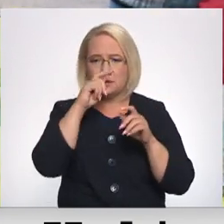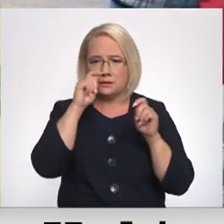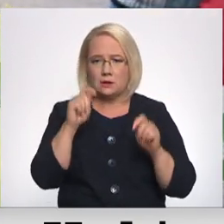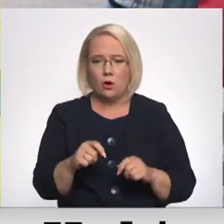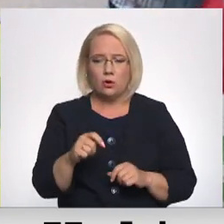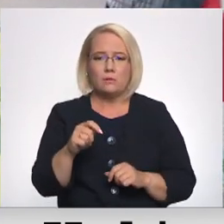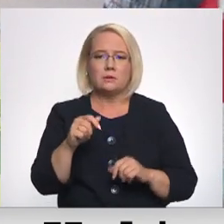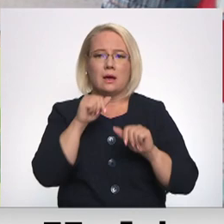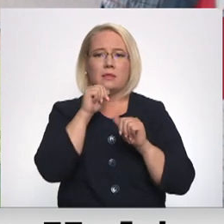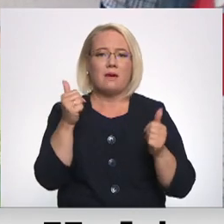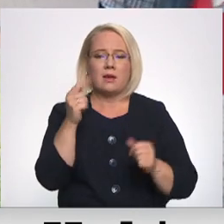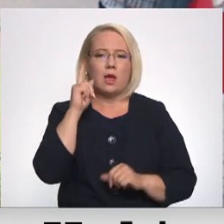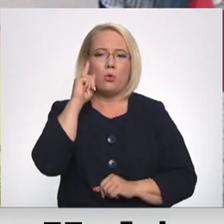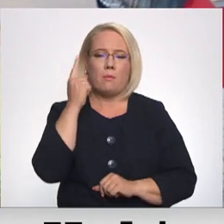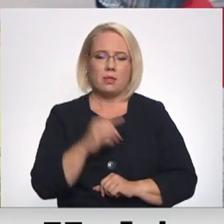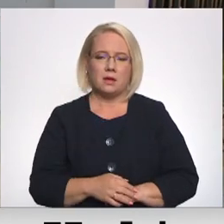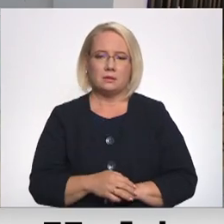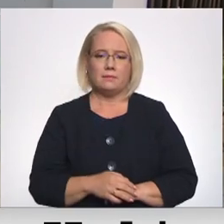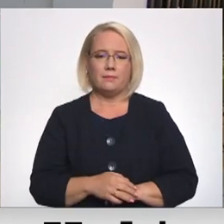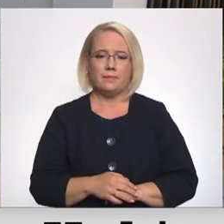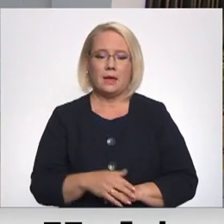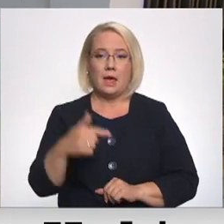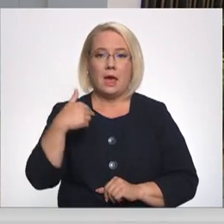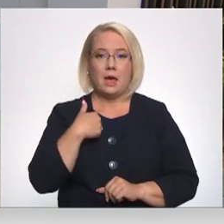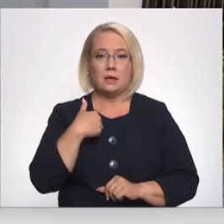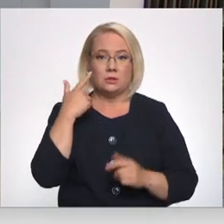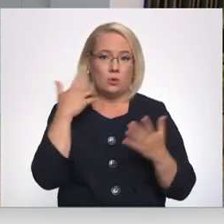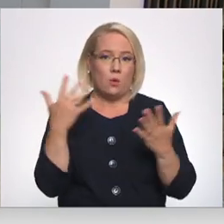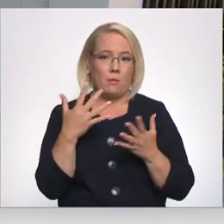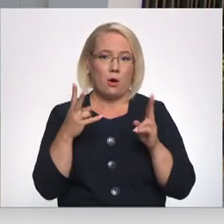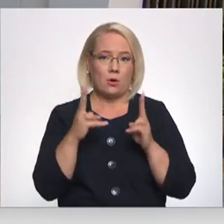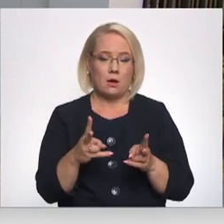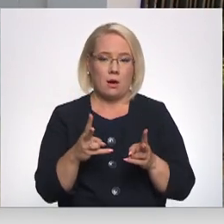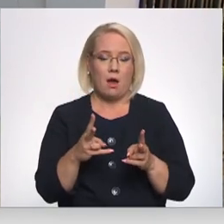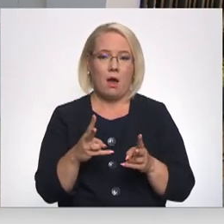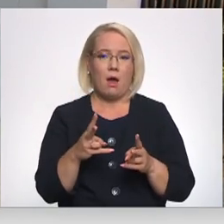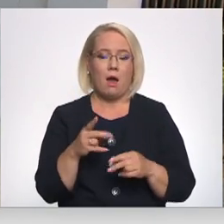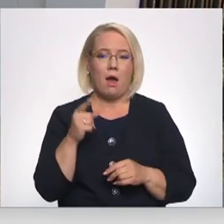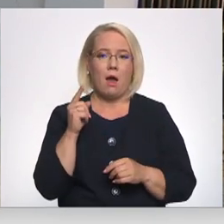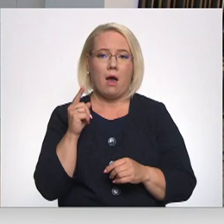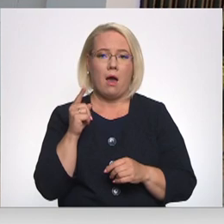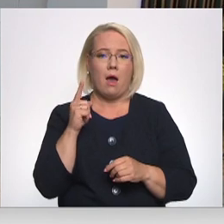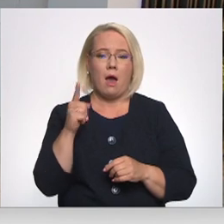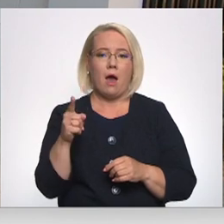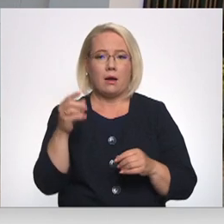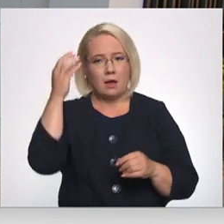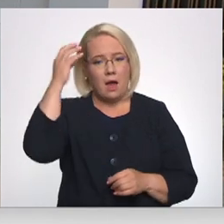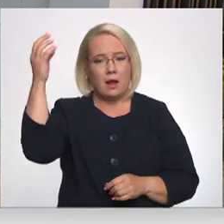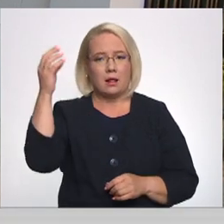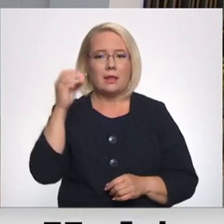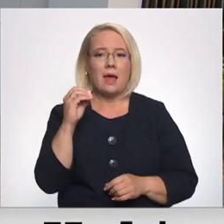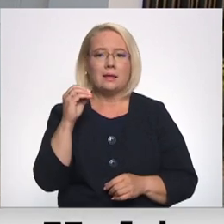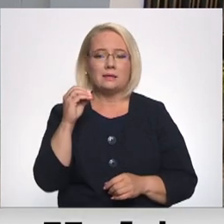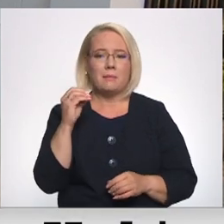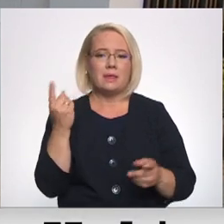vispār nevar iedomāties. Es domāju, ka ar viņu saistīts veselā